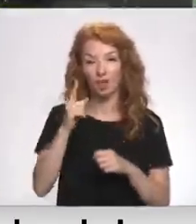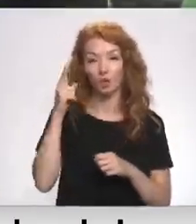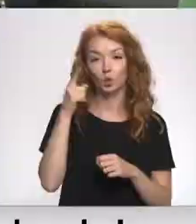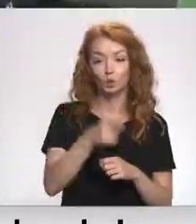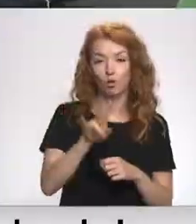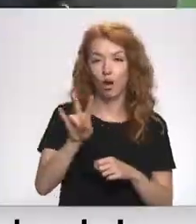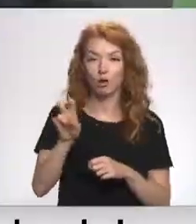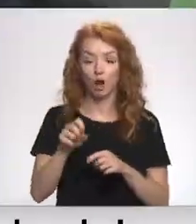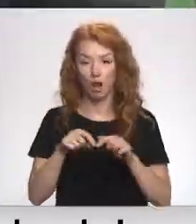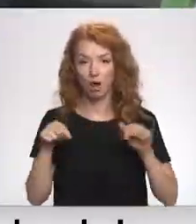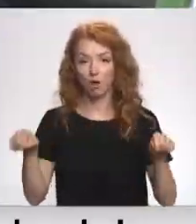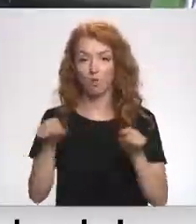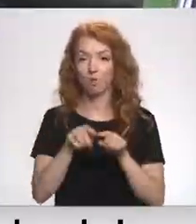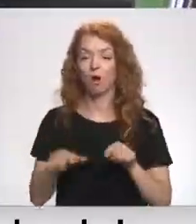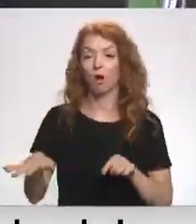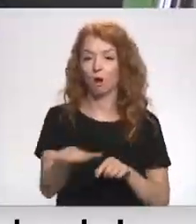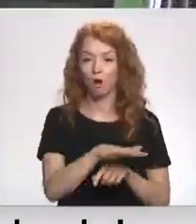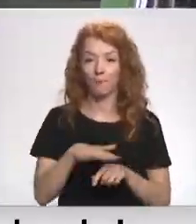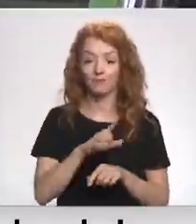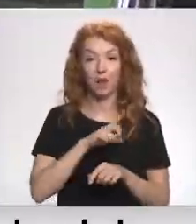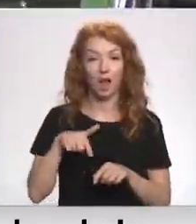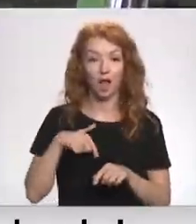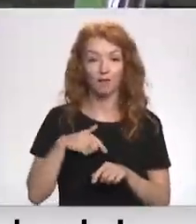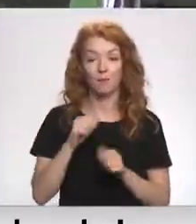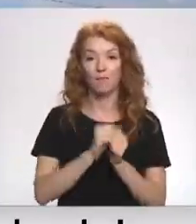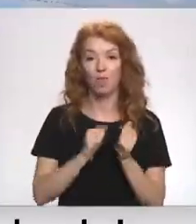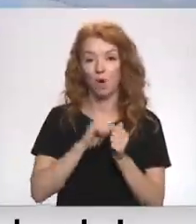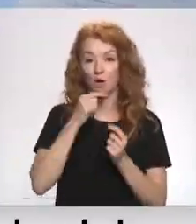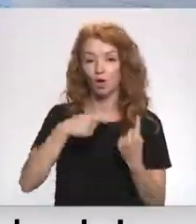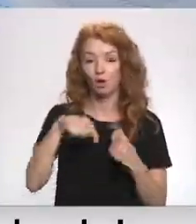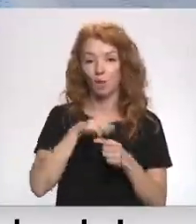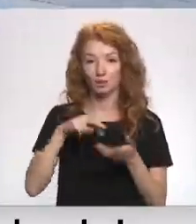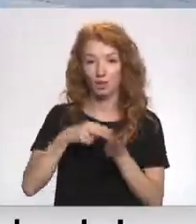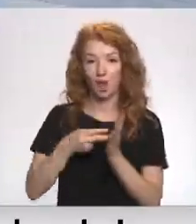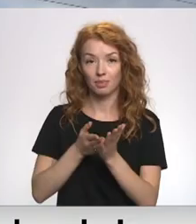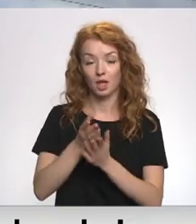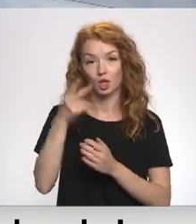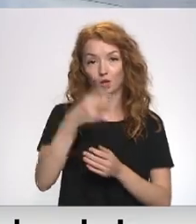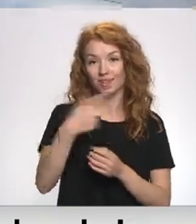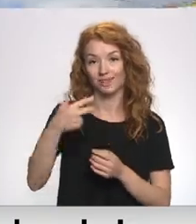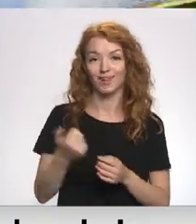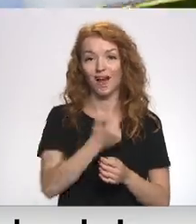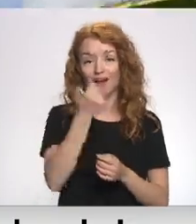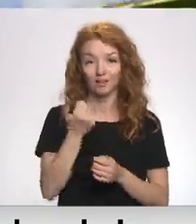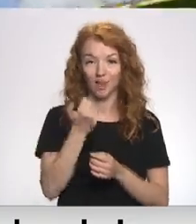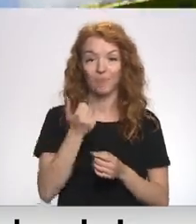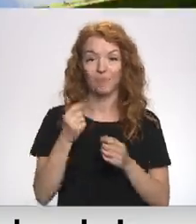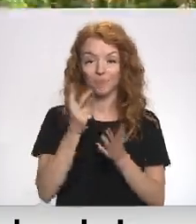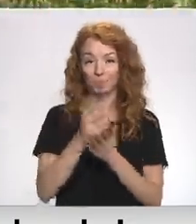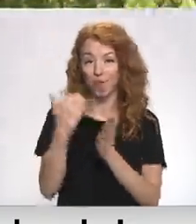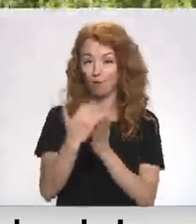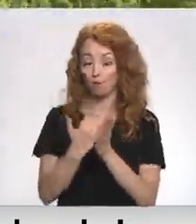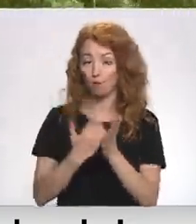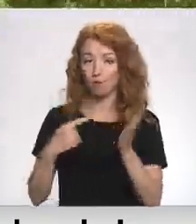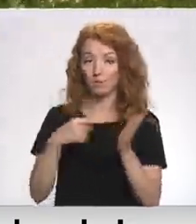1000 hektāru plašās teritorijās. Latvijas bioekonomikas stratēģija 2030. Gadam nospraustie uzdevumi